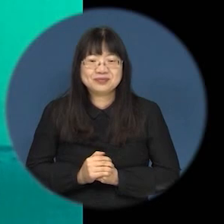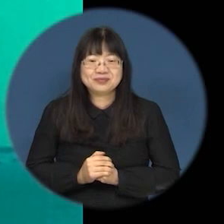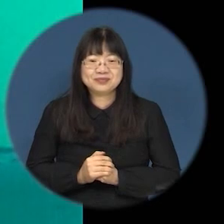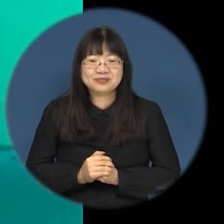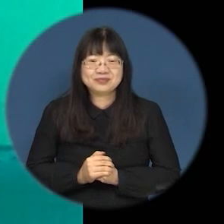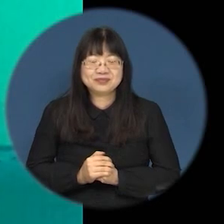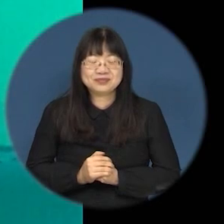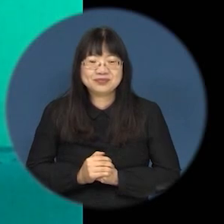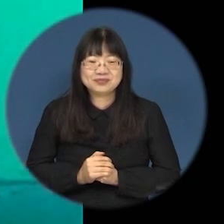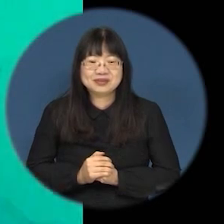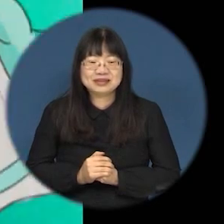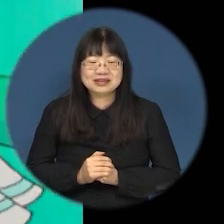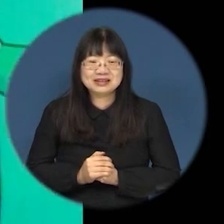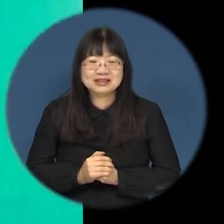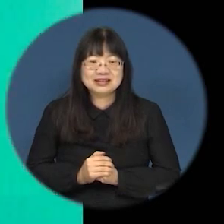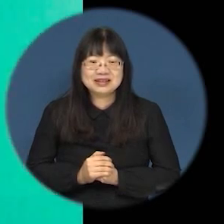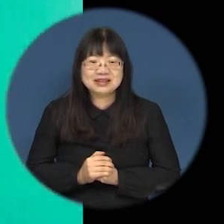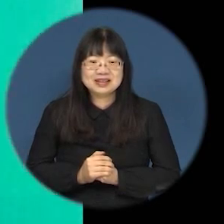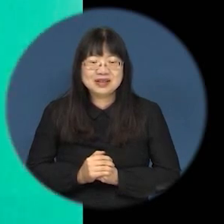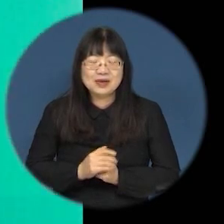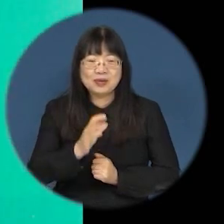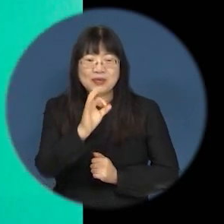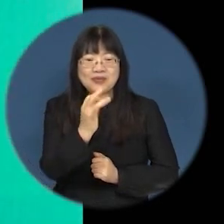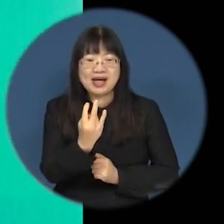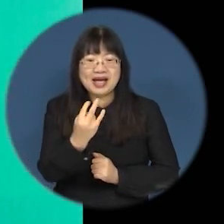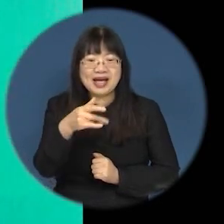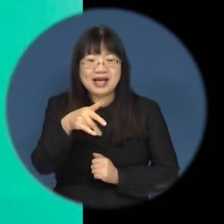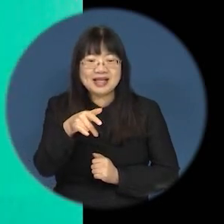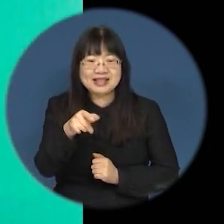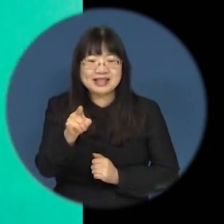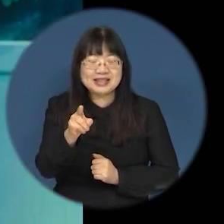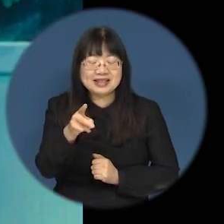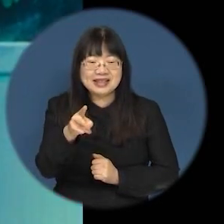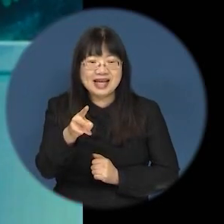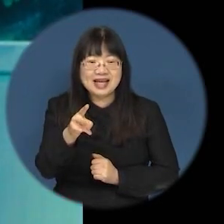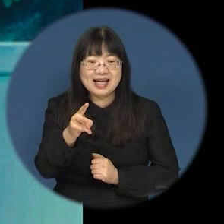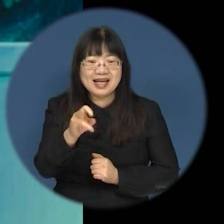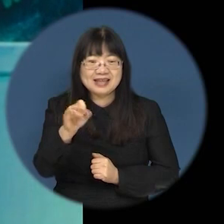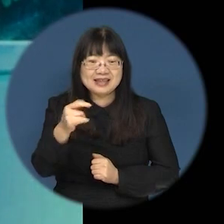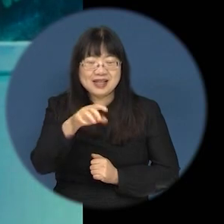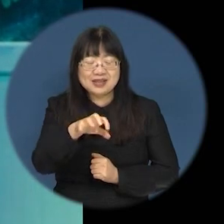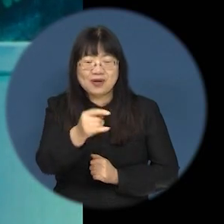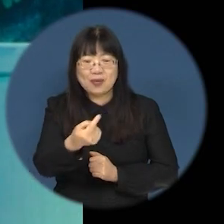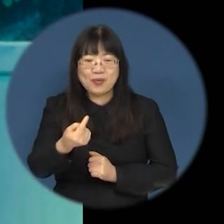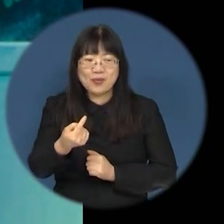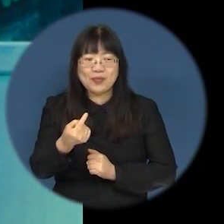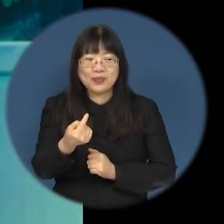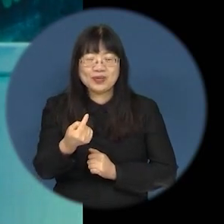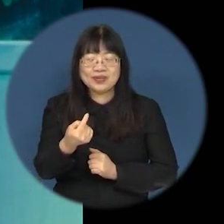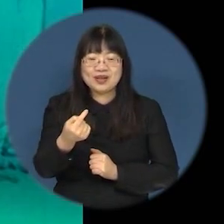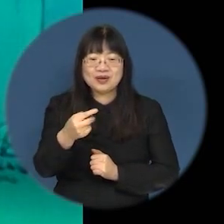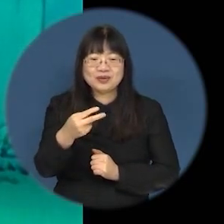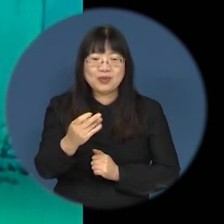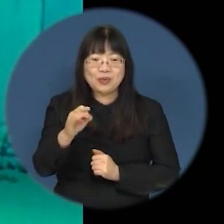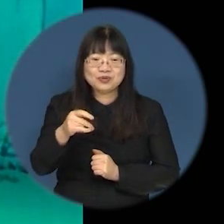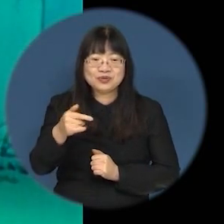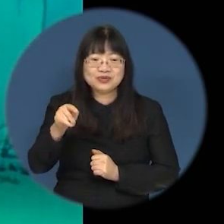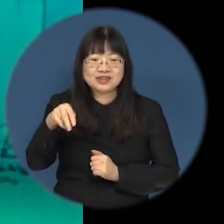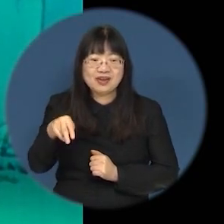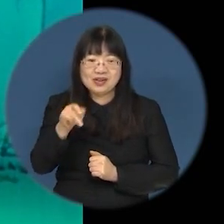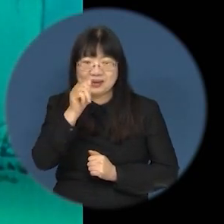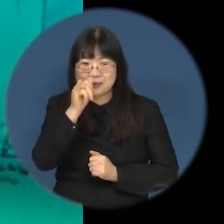얘기에서 온 그 깐다삐아라고 하는 얘기하는 벨이 있어요. 거기서 온 도우너가 있고 도우너 예